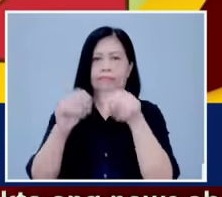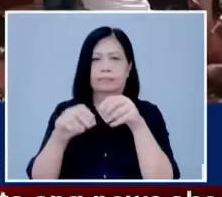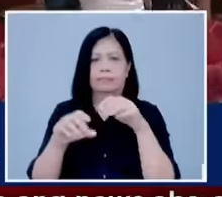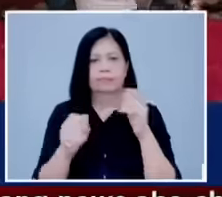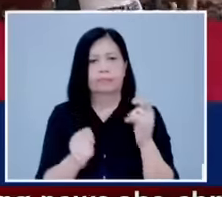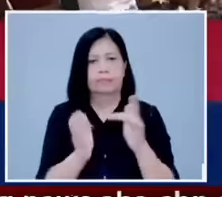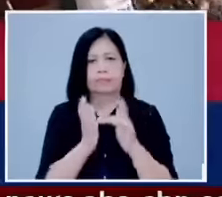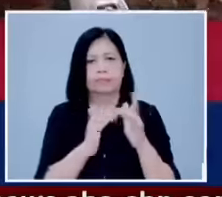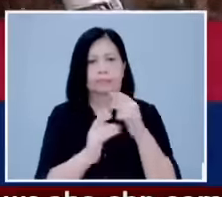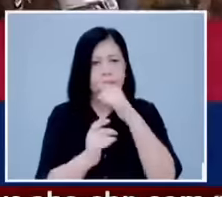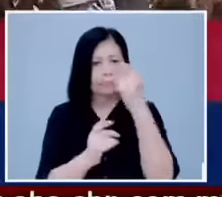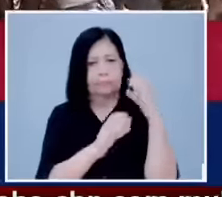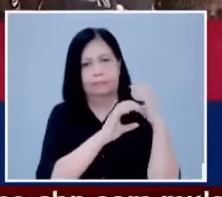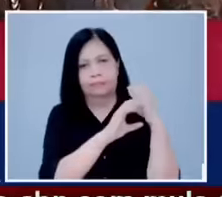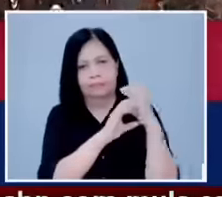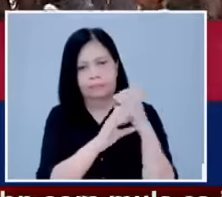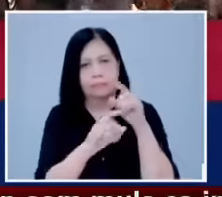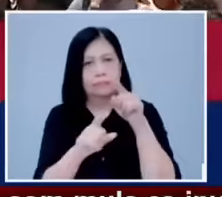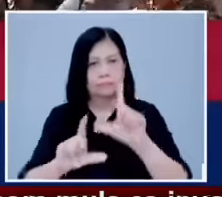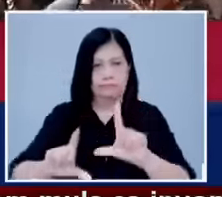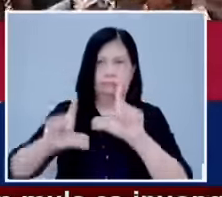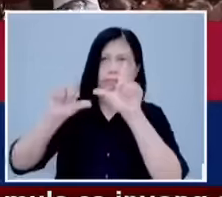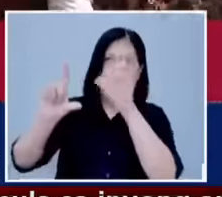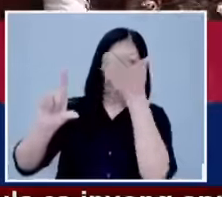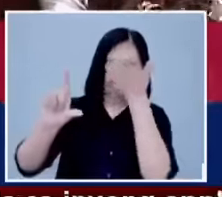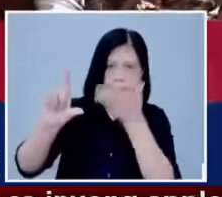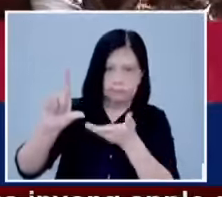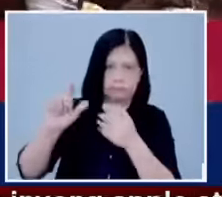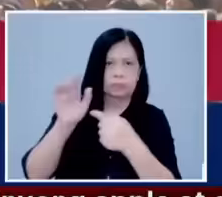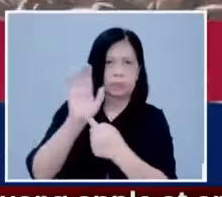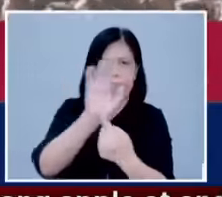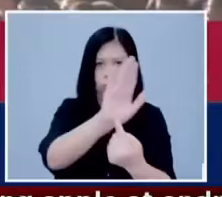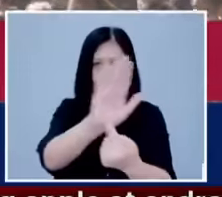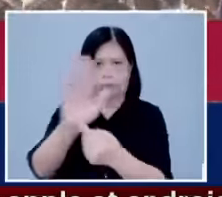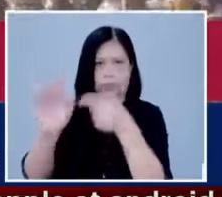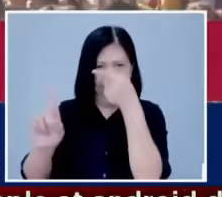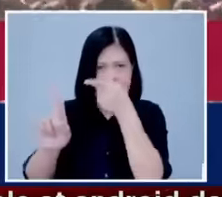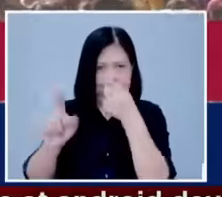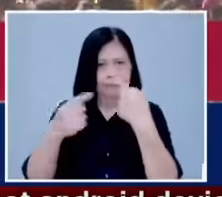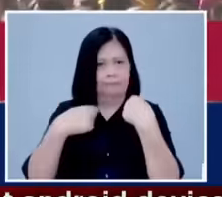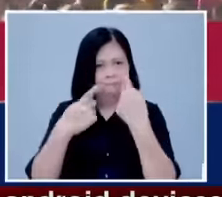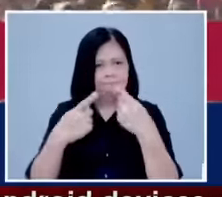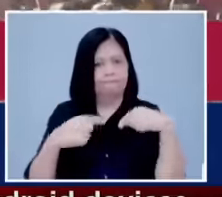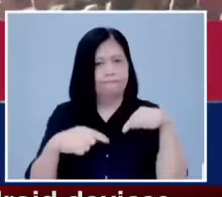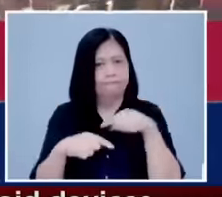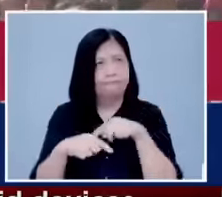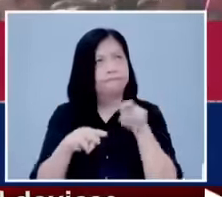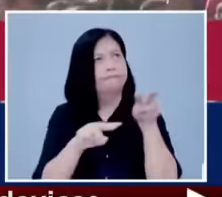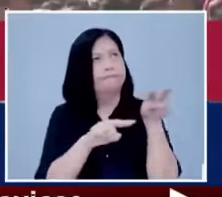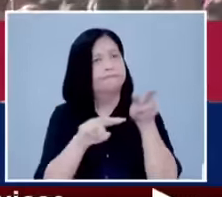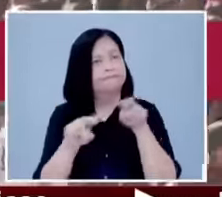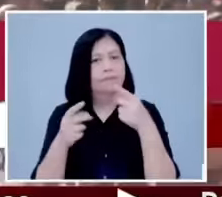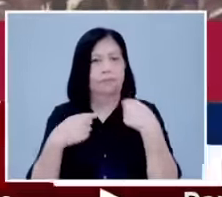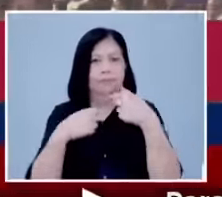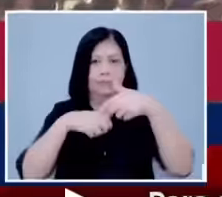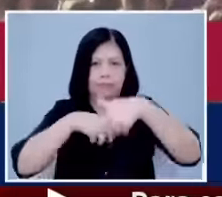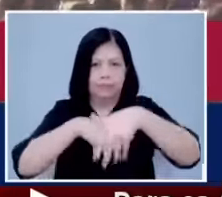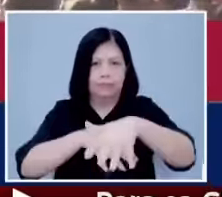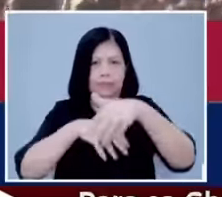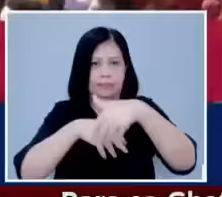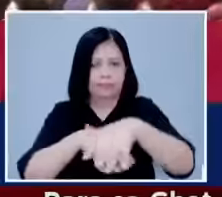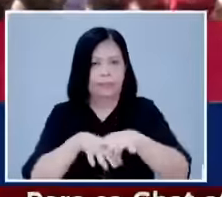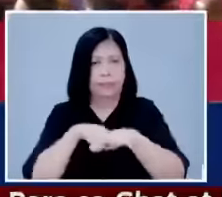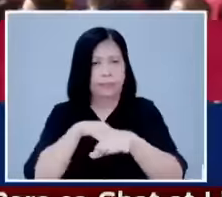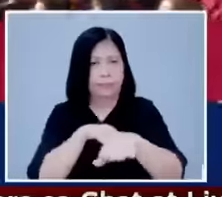Nazareno. Siya lang yung bida at siya lang yung maipakita natin habang tayo ay nagpuprosesyon. Iwasan po